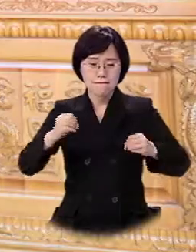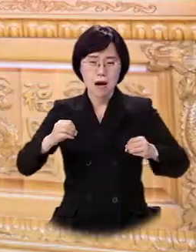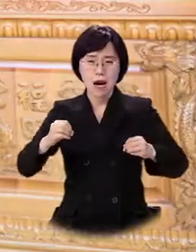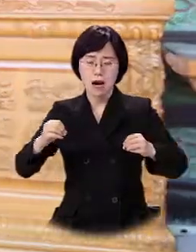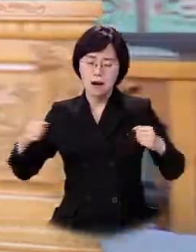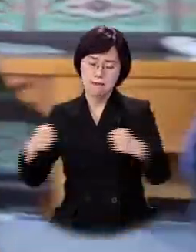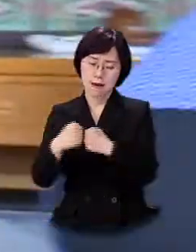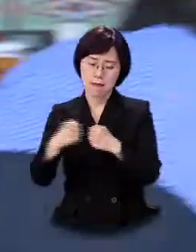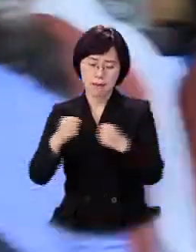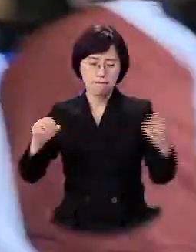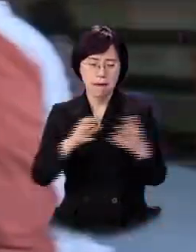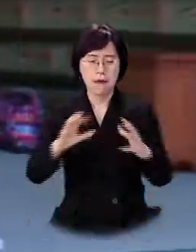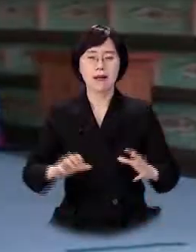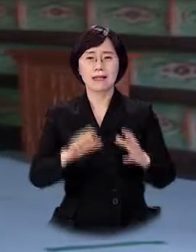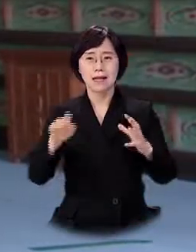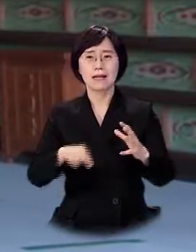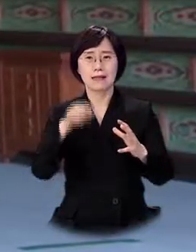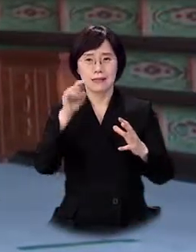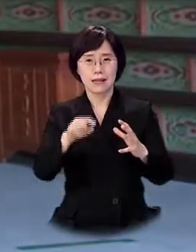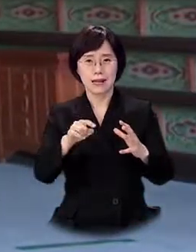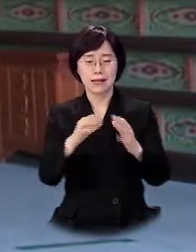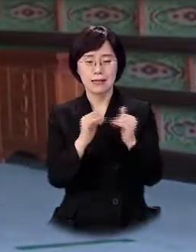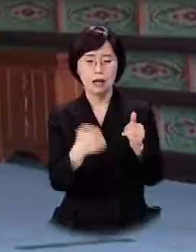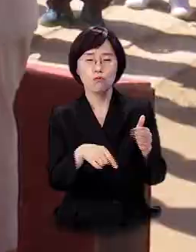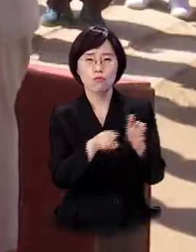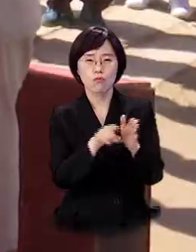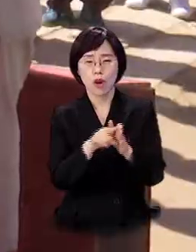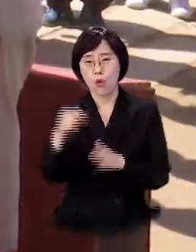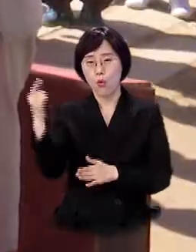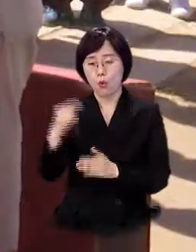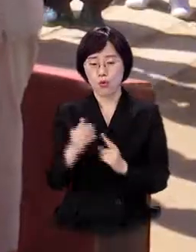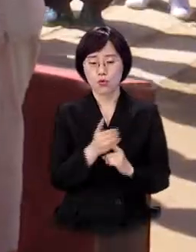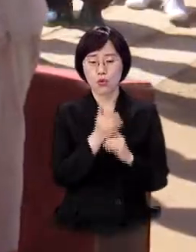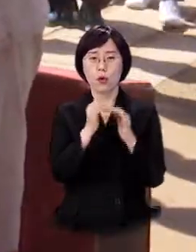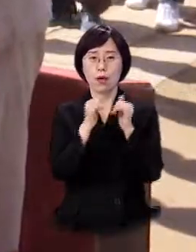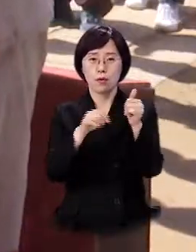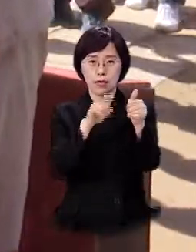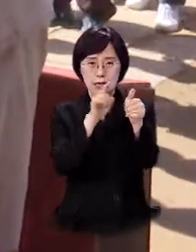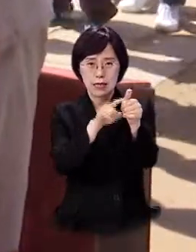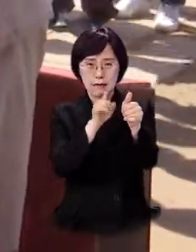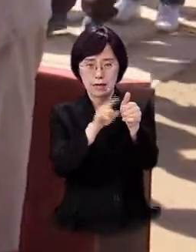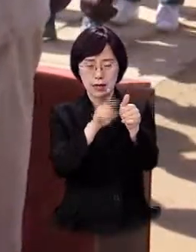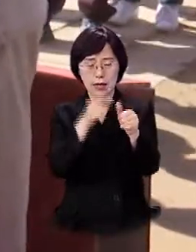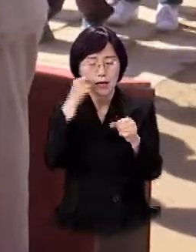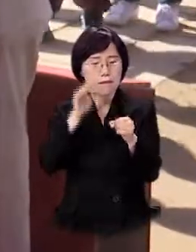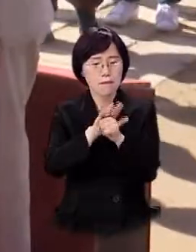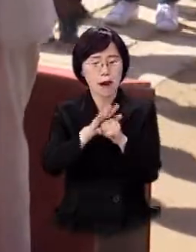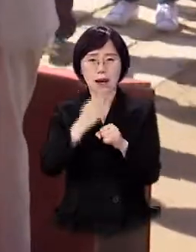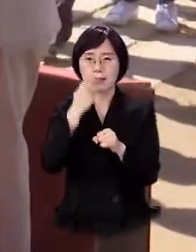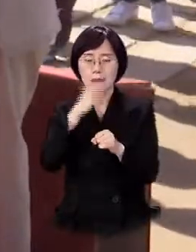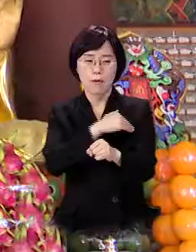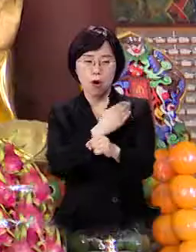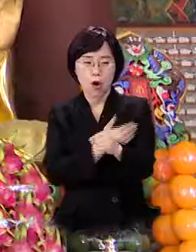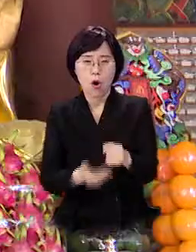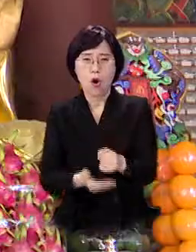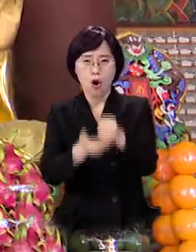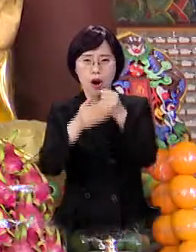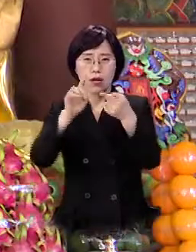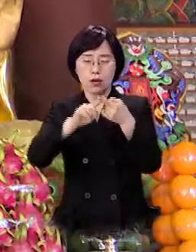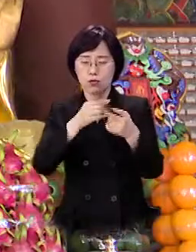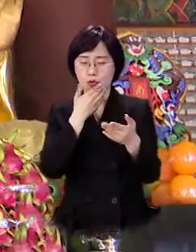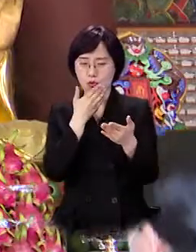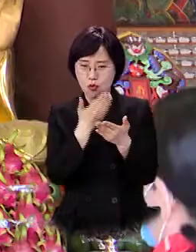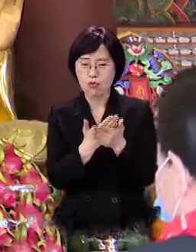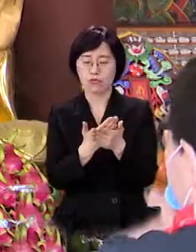대결과 다툼으로 혼탁한 세상에 중생구제를 몸소 보여주신 석가모니 부처의 대자 대비와 생명존중 사상이 더욱 소중한